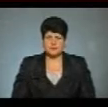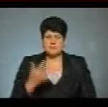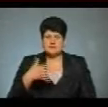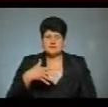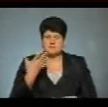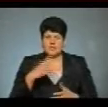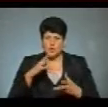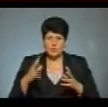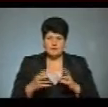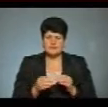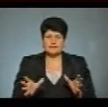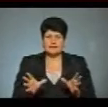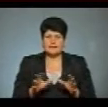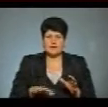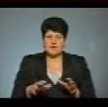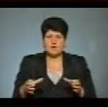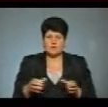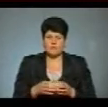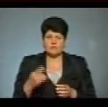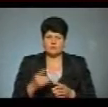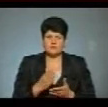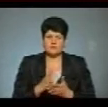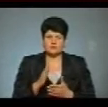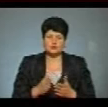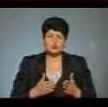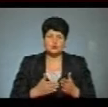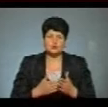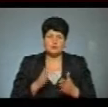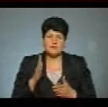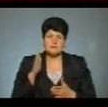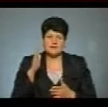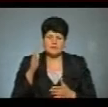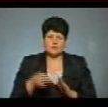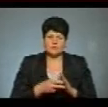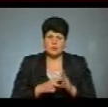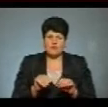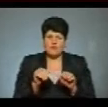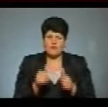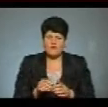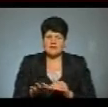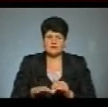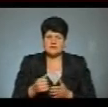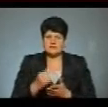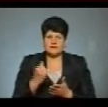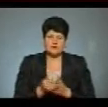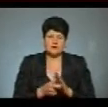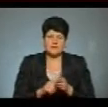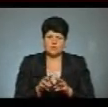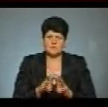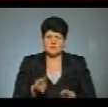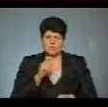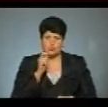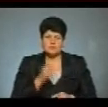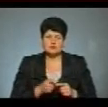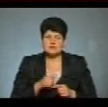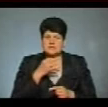55 об'єднаних територіальних громад має бути в області відповідно до перспективного плану формування територій, затвердженого Кабінетом міністрів України. Про